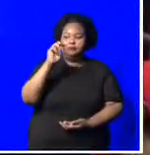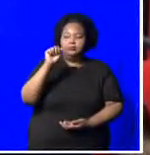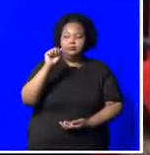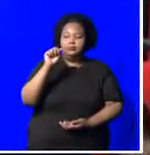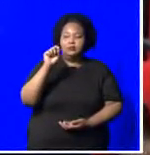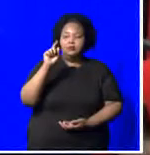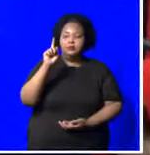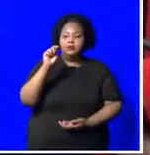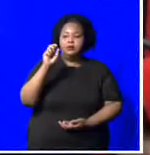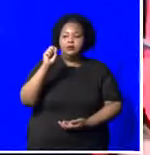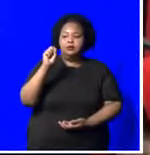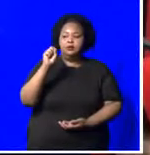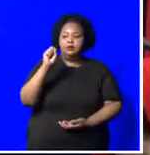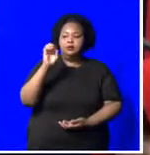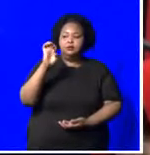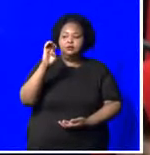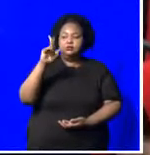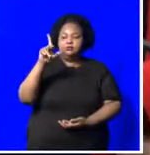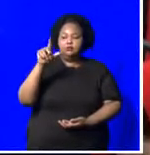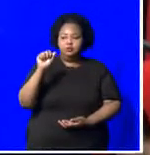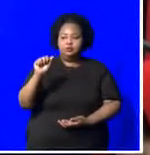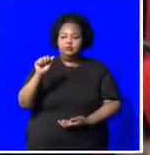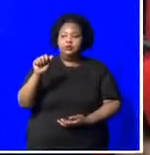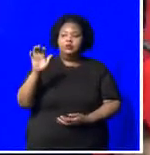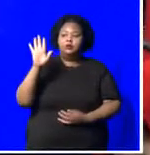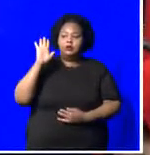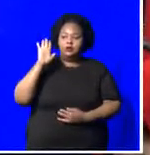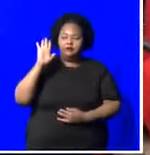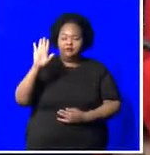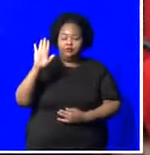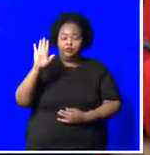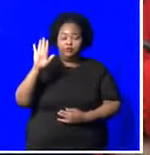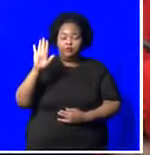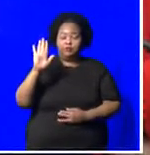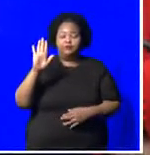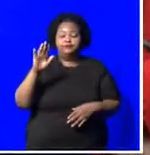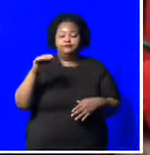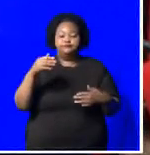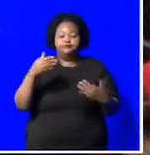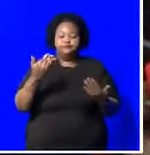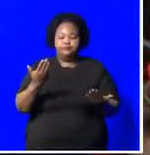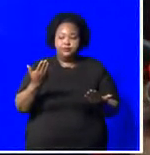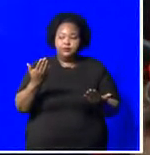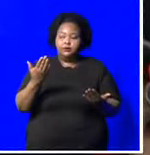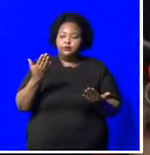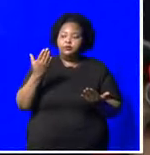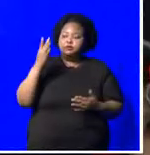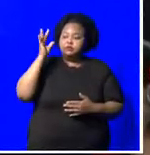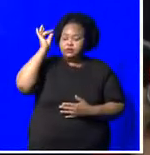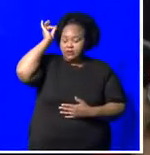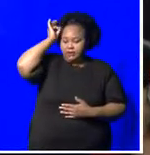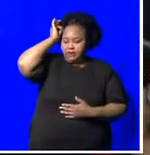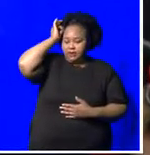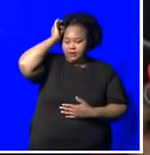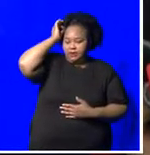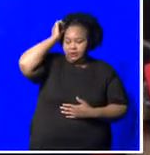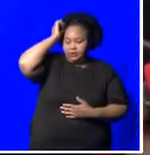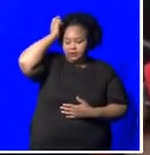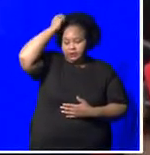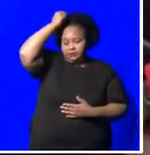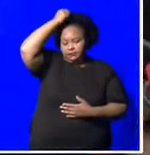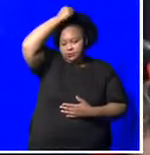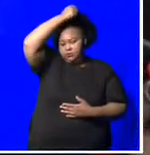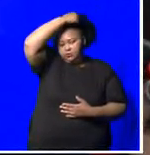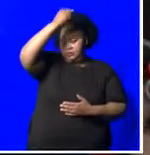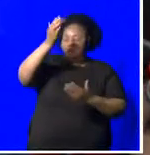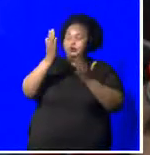Mlondi Matsebula. Ngiyafunga. Ngiyafunga. Ngitsindakwetsembeka. Ngitsindakwetsembeka. Ngemoya wami